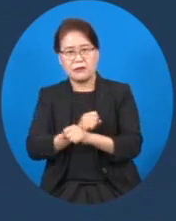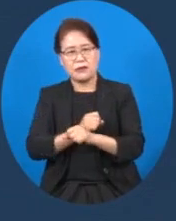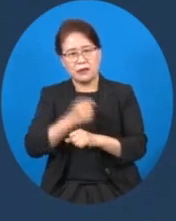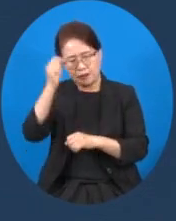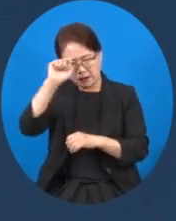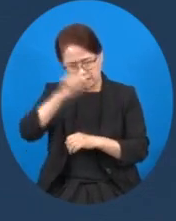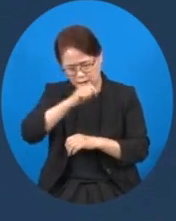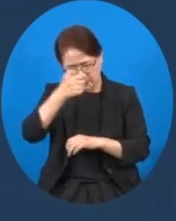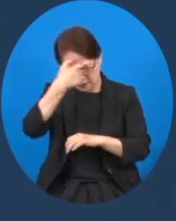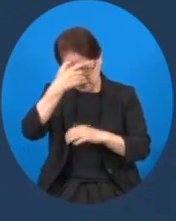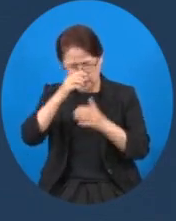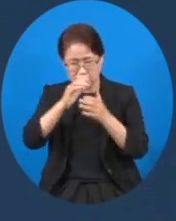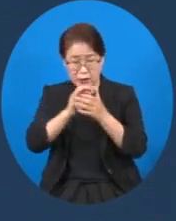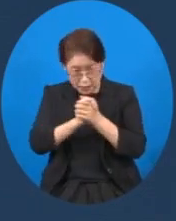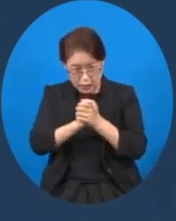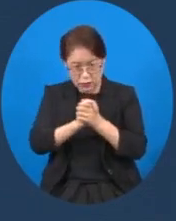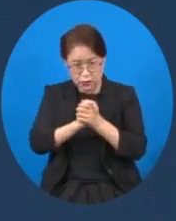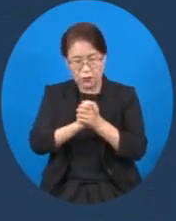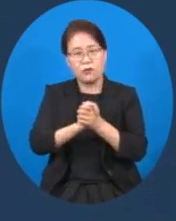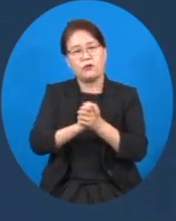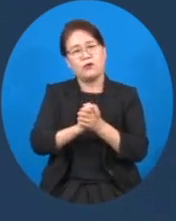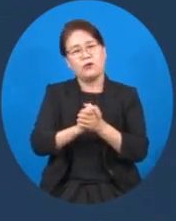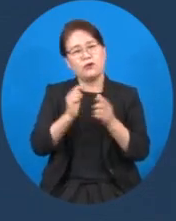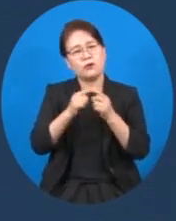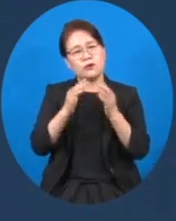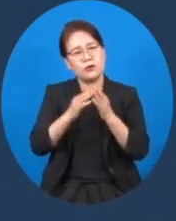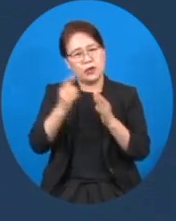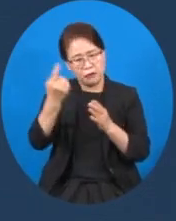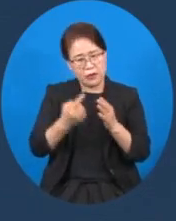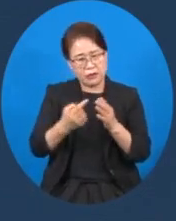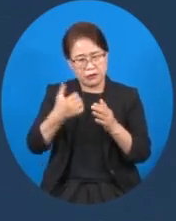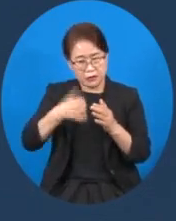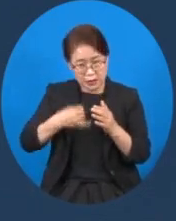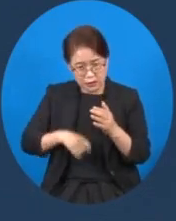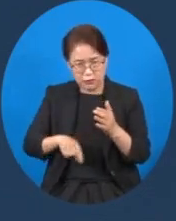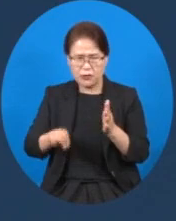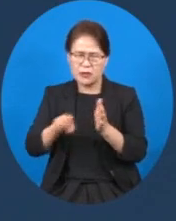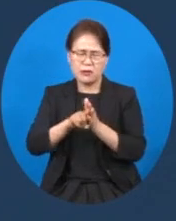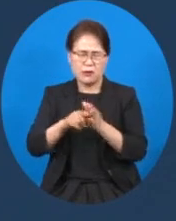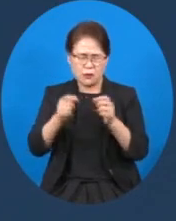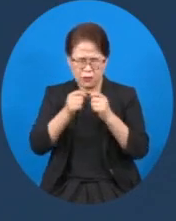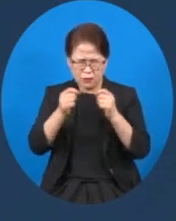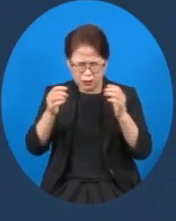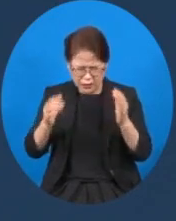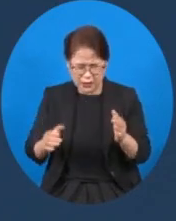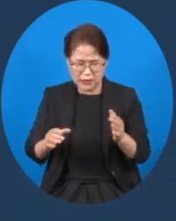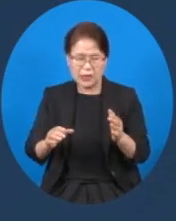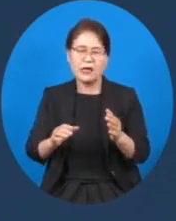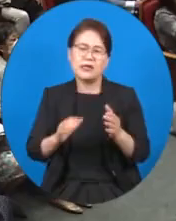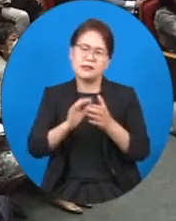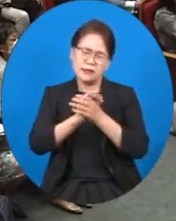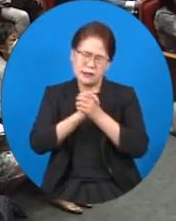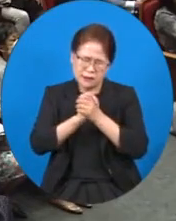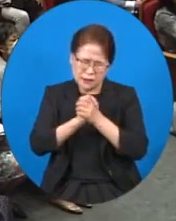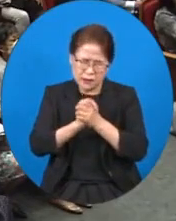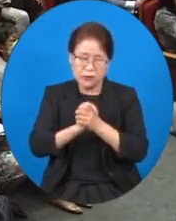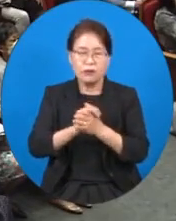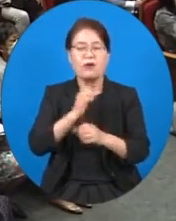새벽기도는 물론이고 교회 와서 자녀들을 위해서 오랜 시간 동안 기도를 하게 됩니다.